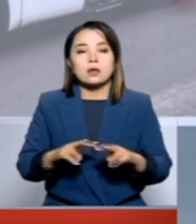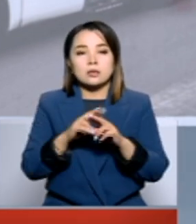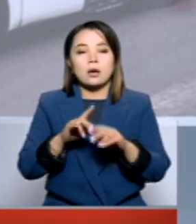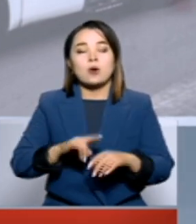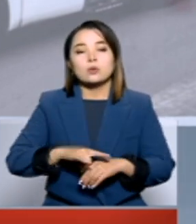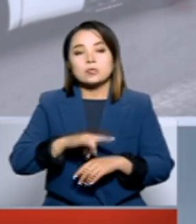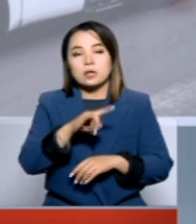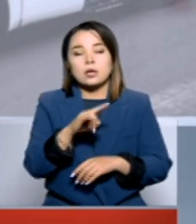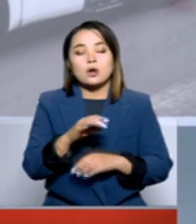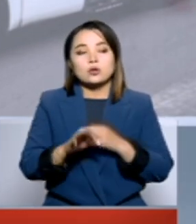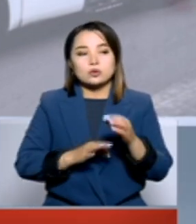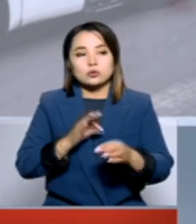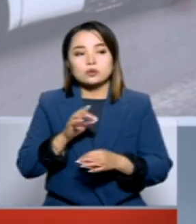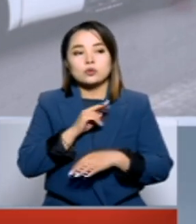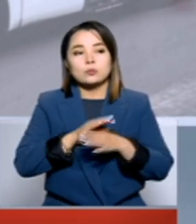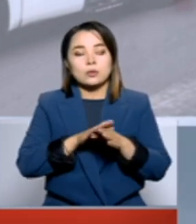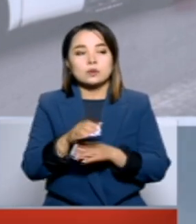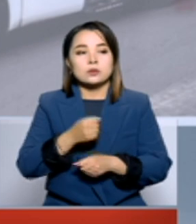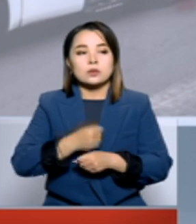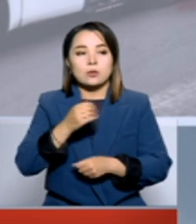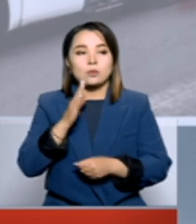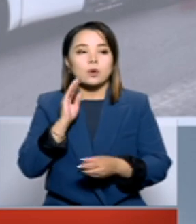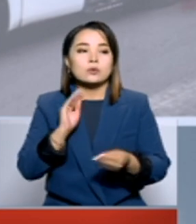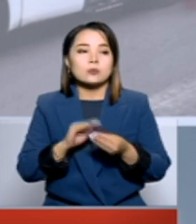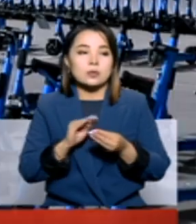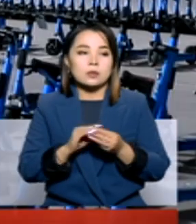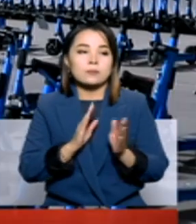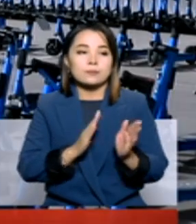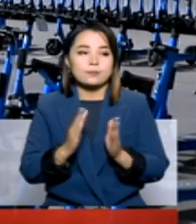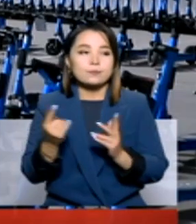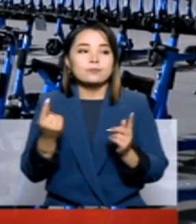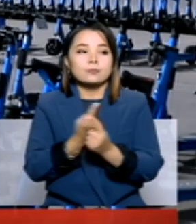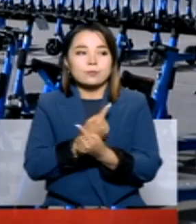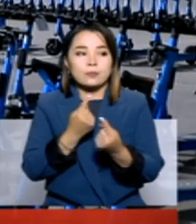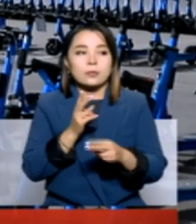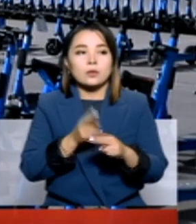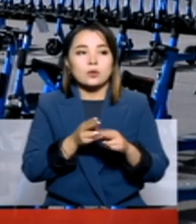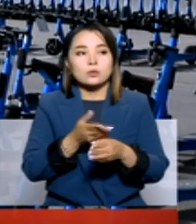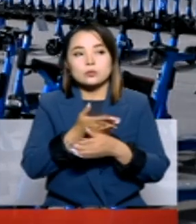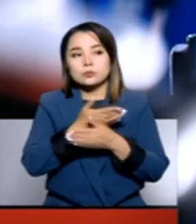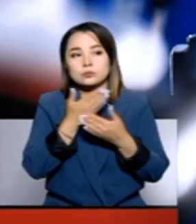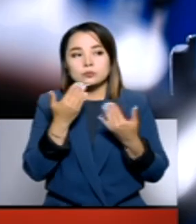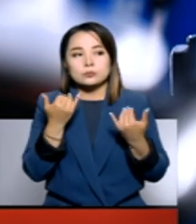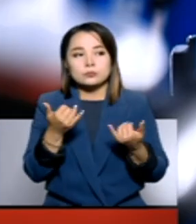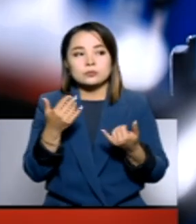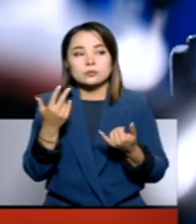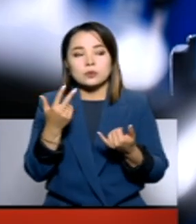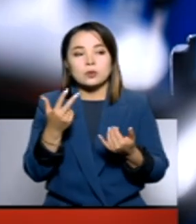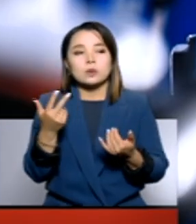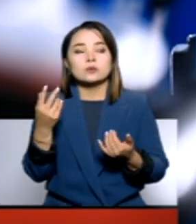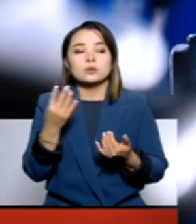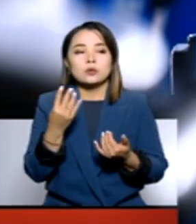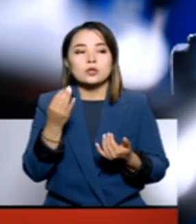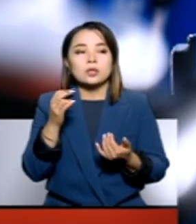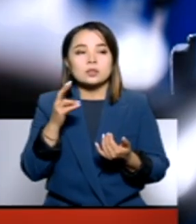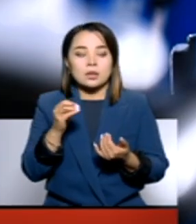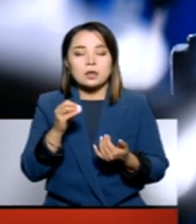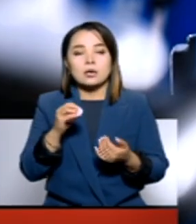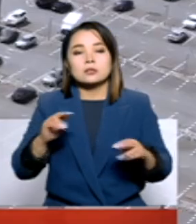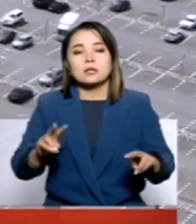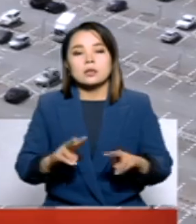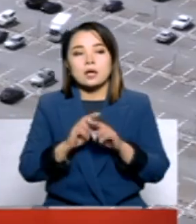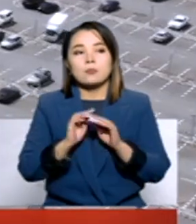тәулік бойы күшейтілген жұмыс режиміне көшті. Тұрақты рейстердің ұшуына кедергі жоқ, ал 3-4 шілдеде